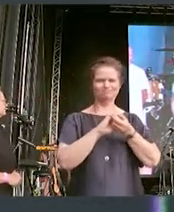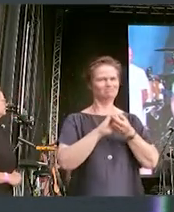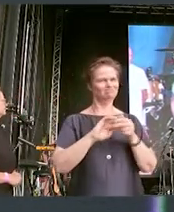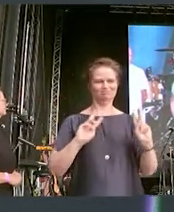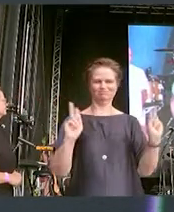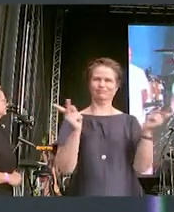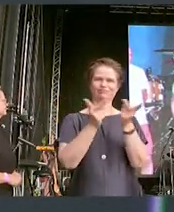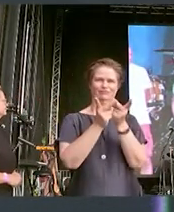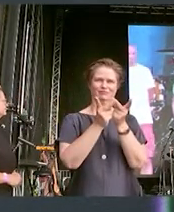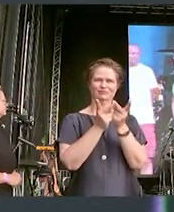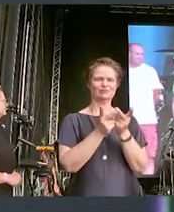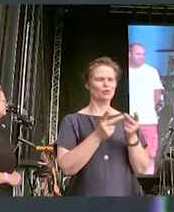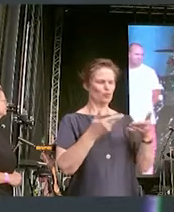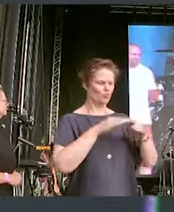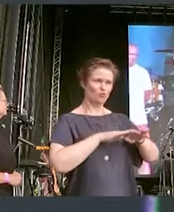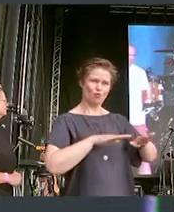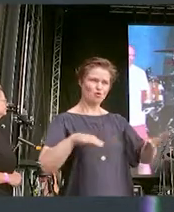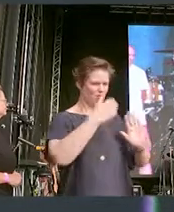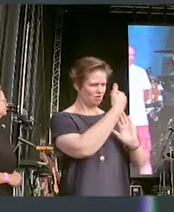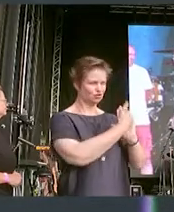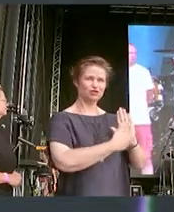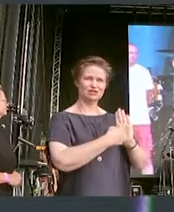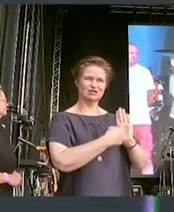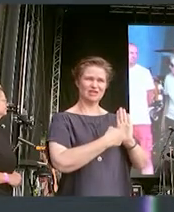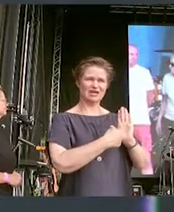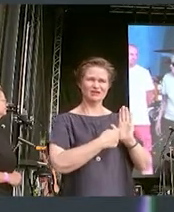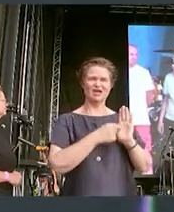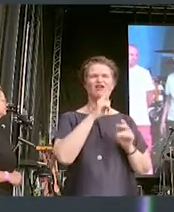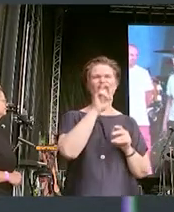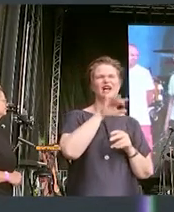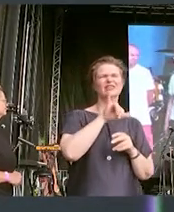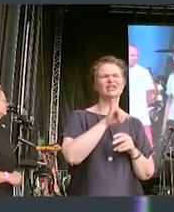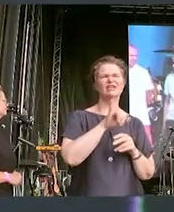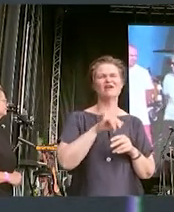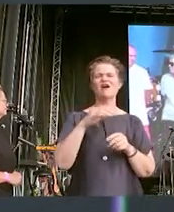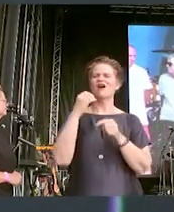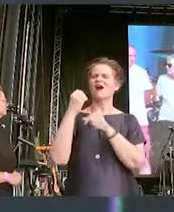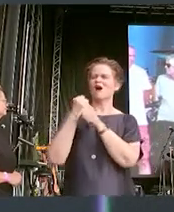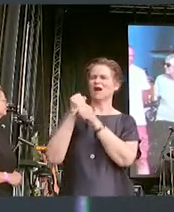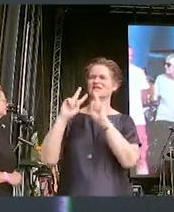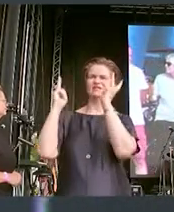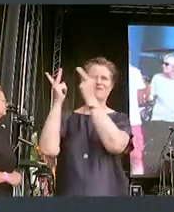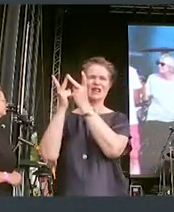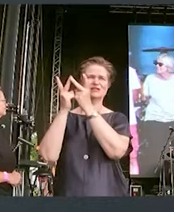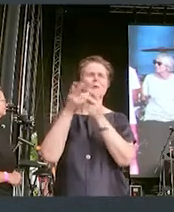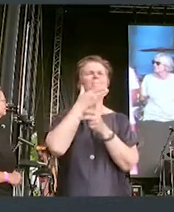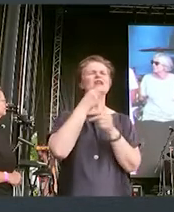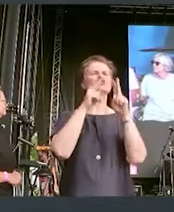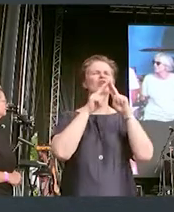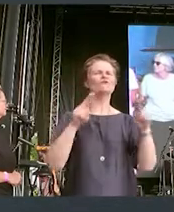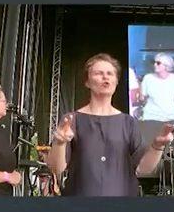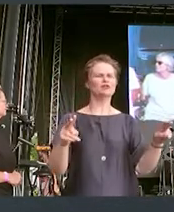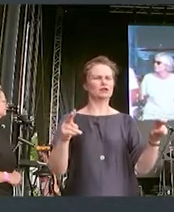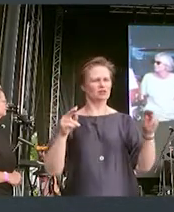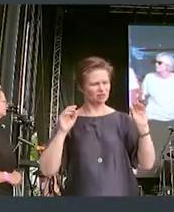steht: Verdi bringt die Menschenwürde in der Arbeit zur Geltung und trägt dazu bei,